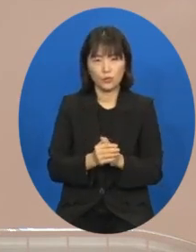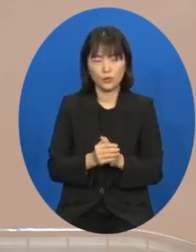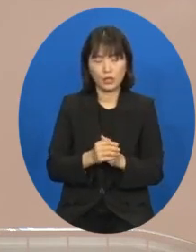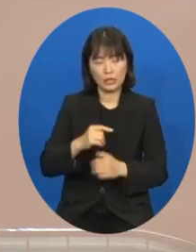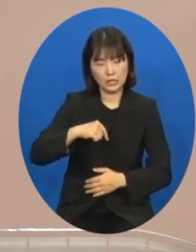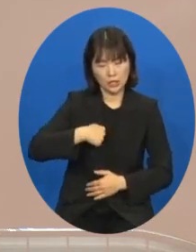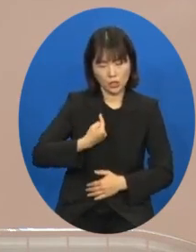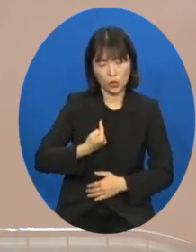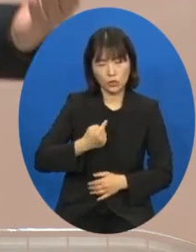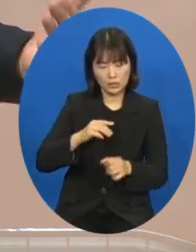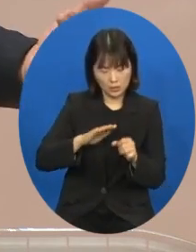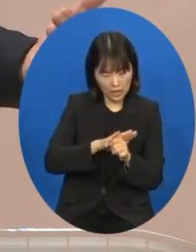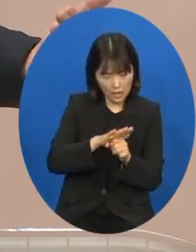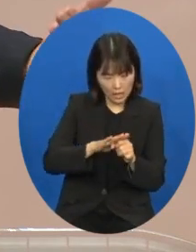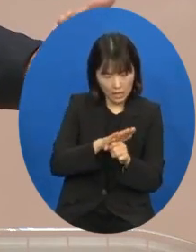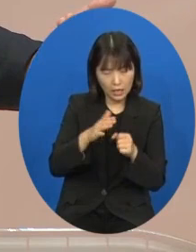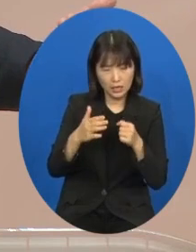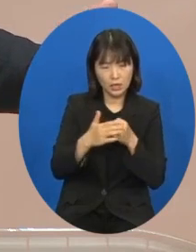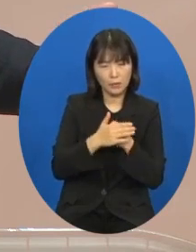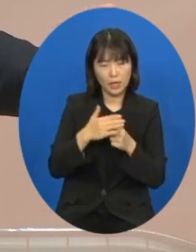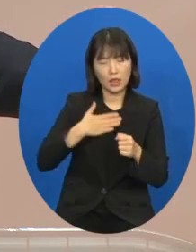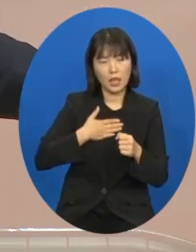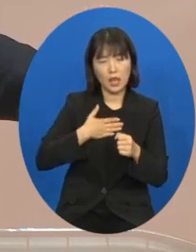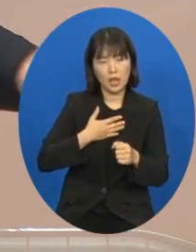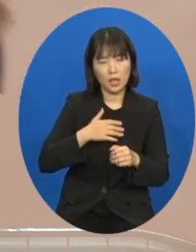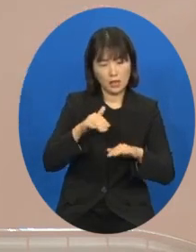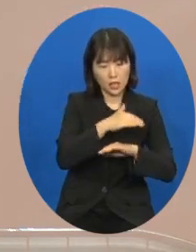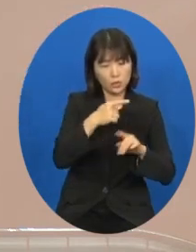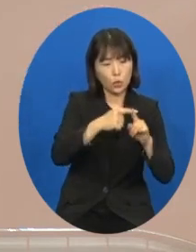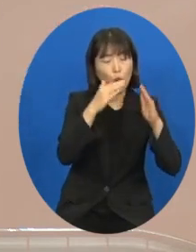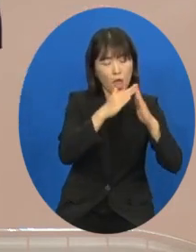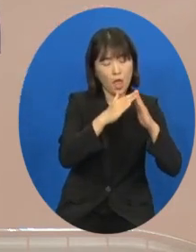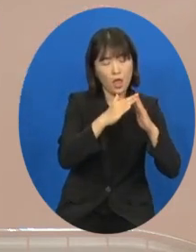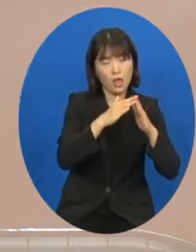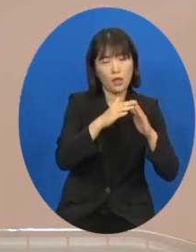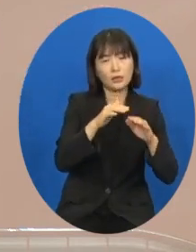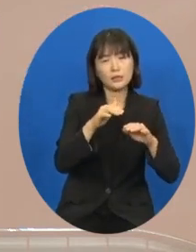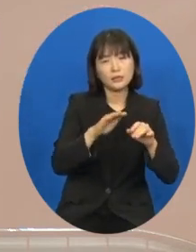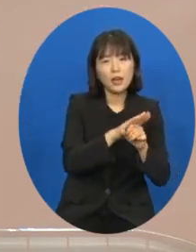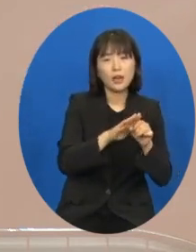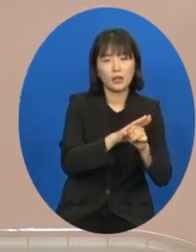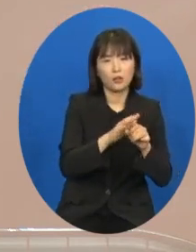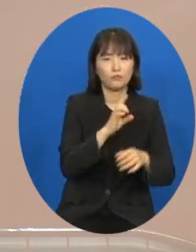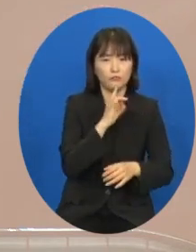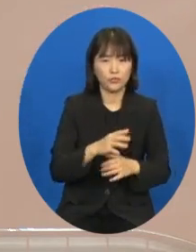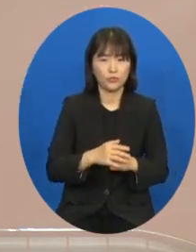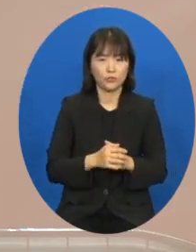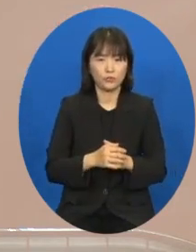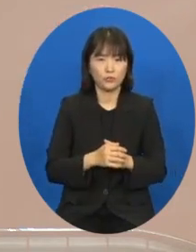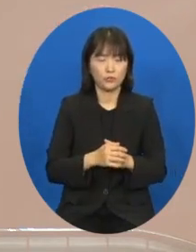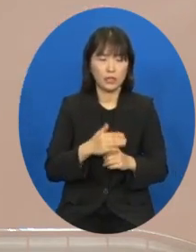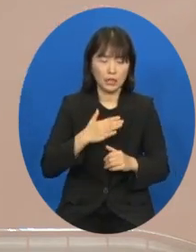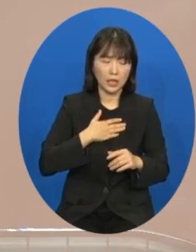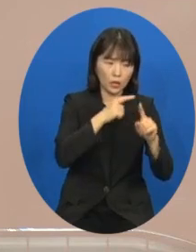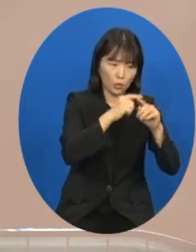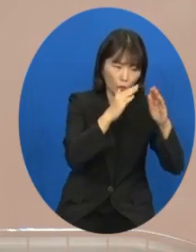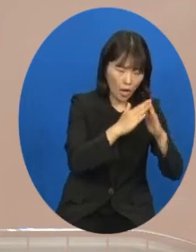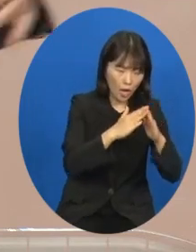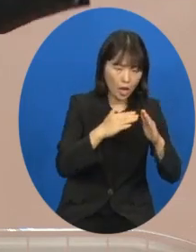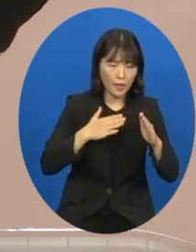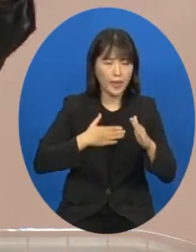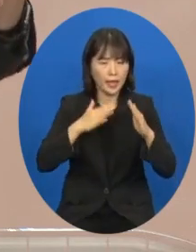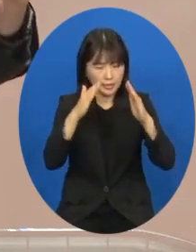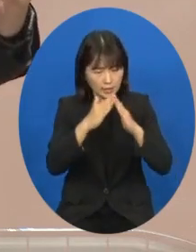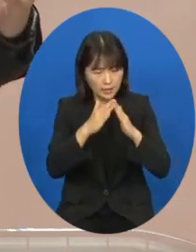나를 사랑하니까 내 교회를 사랑하는 거예요. 내 교회니까, 그죠? 우리 집이니까,